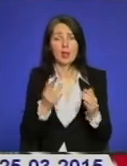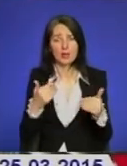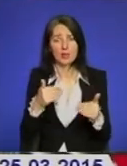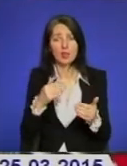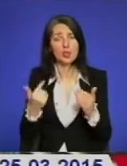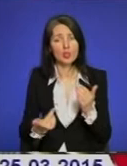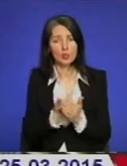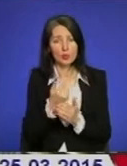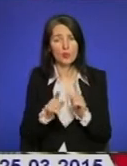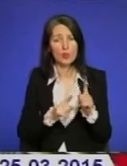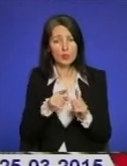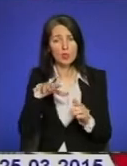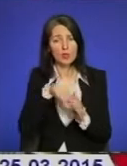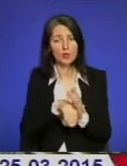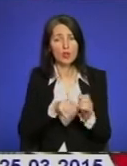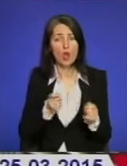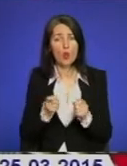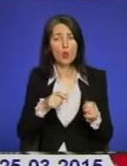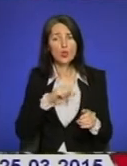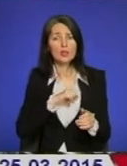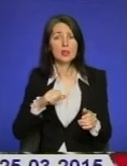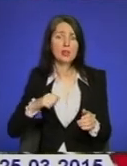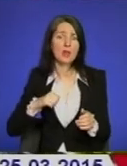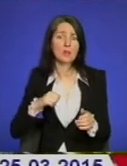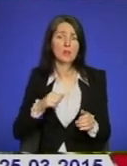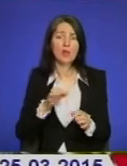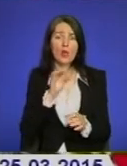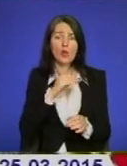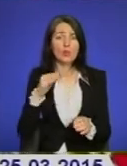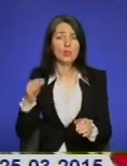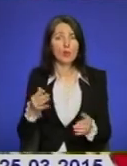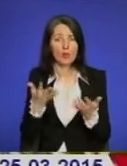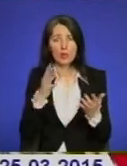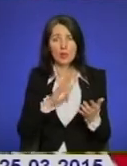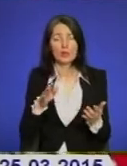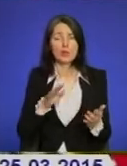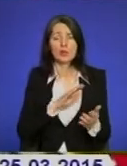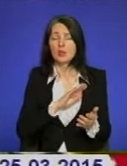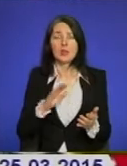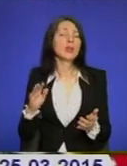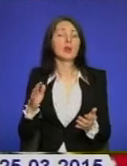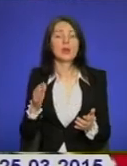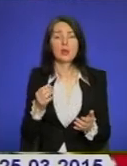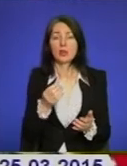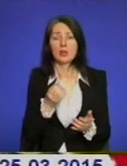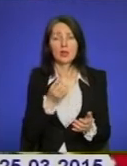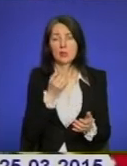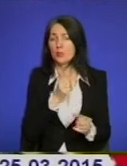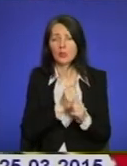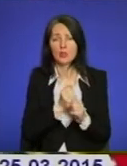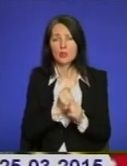другий зміни і уряд сам офіційно визнає що вони невдалі тобто не працюють